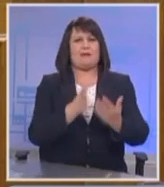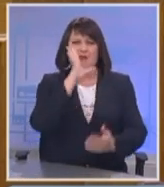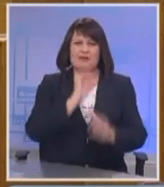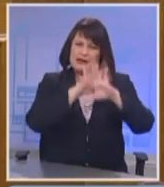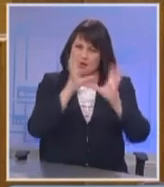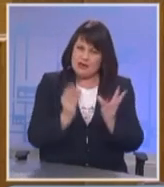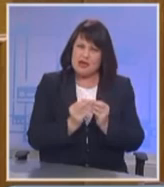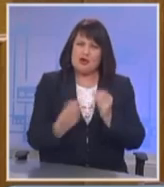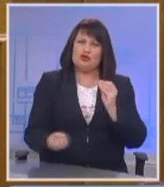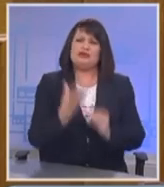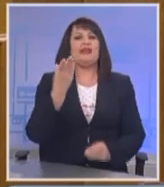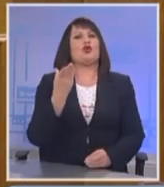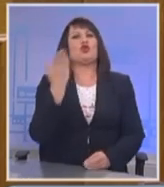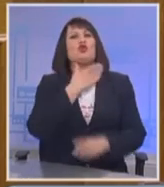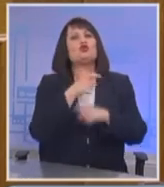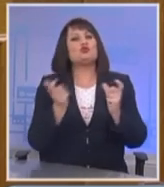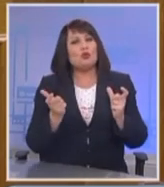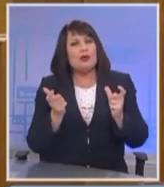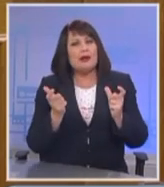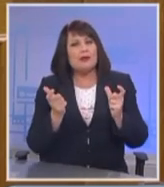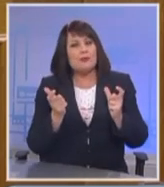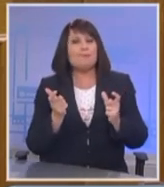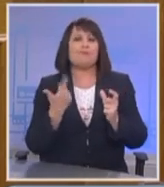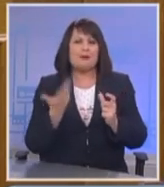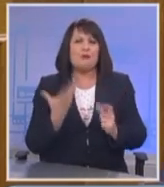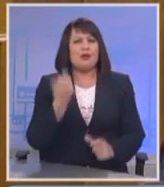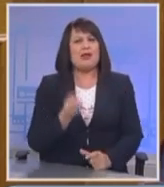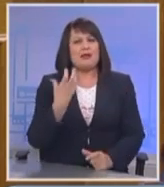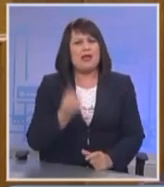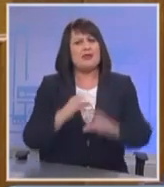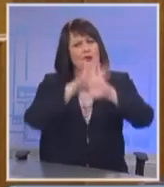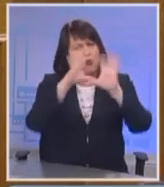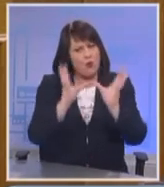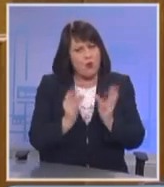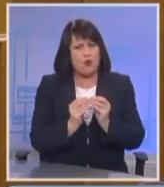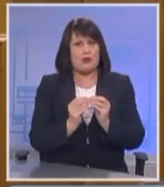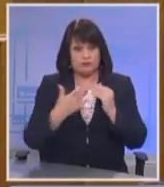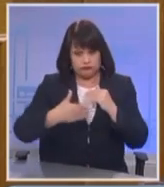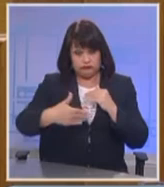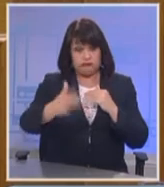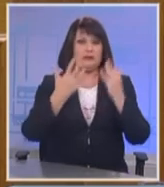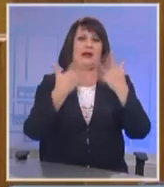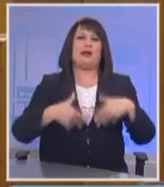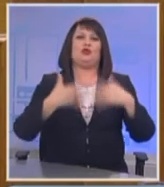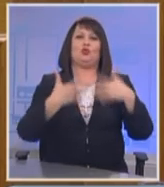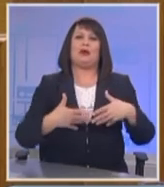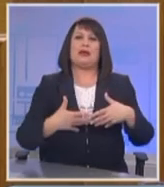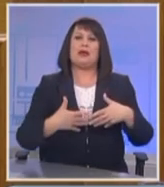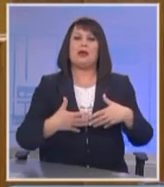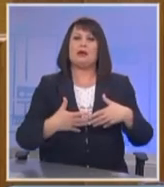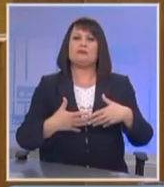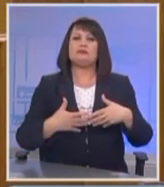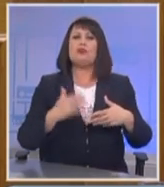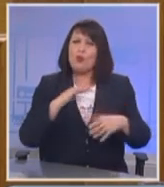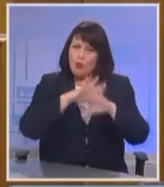ενιαίο, σύγχρονο σχολείο είναι αυτό που έχει διευρυμένη χρονική λειτουργία για να